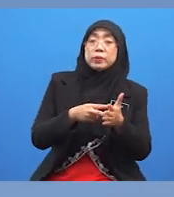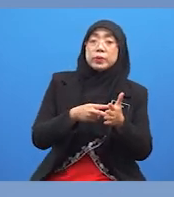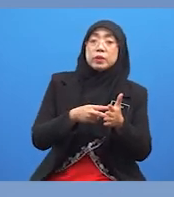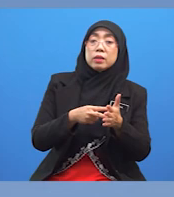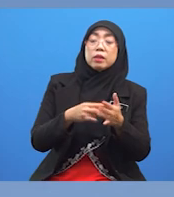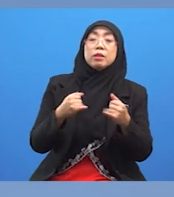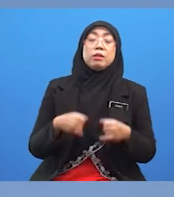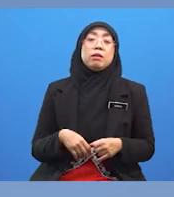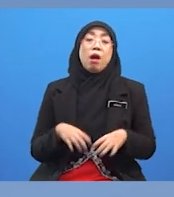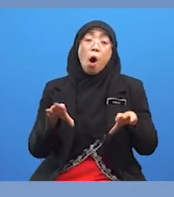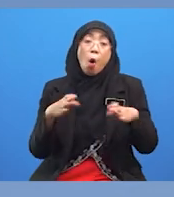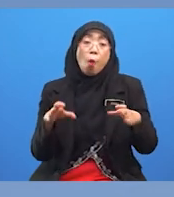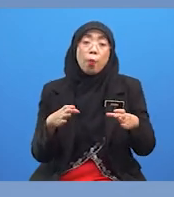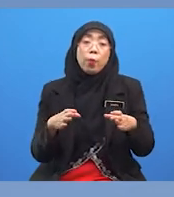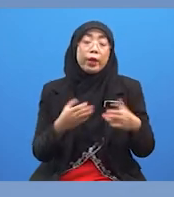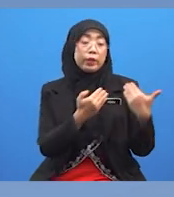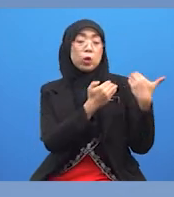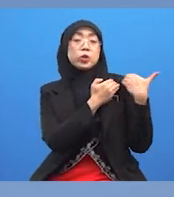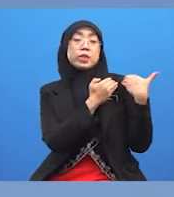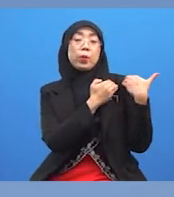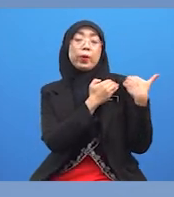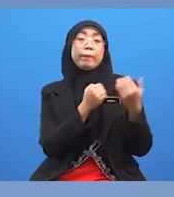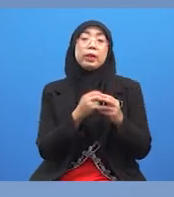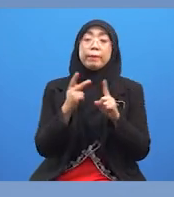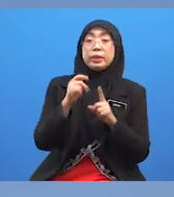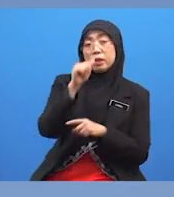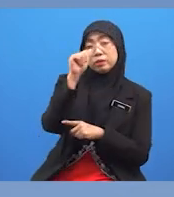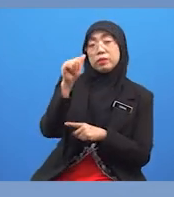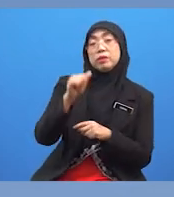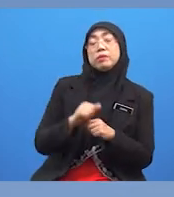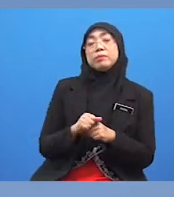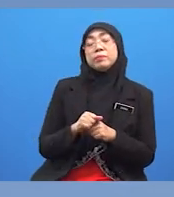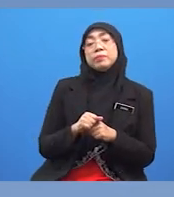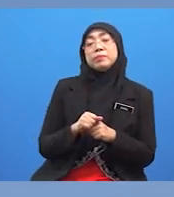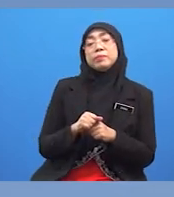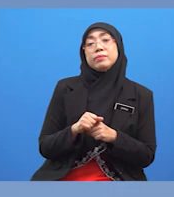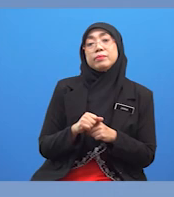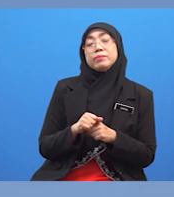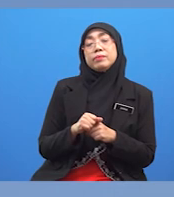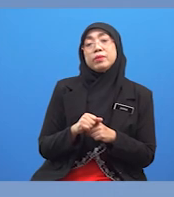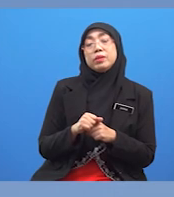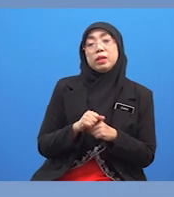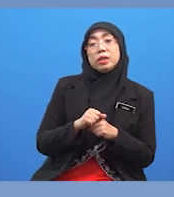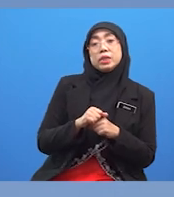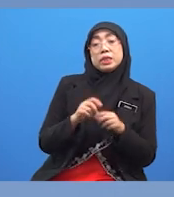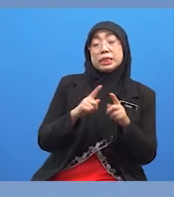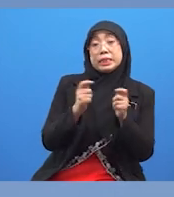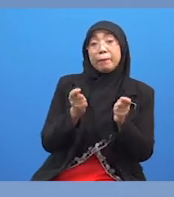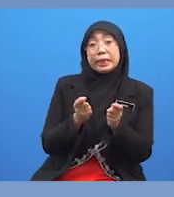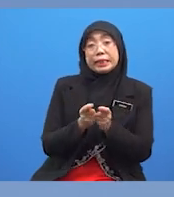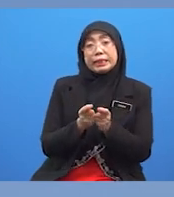menjalankan tanggungjawab sebagai hamba Allah Subhanahu Wa Taala, termasuklah menuntut ilmu agama